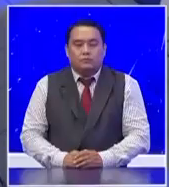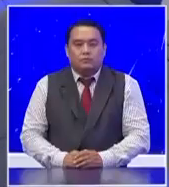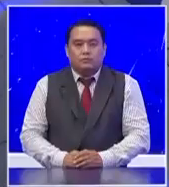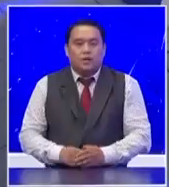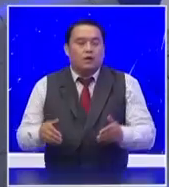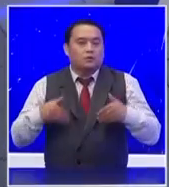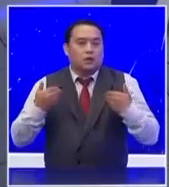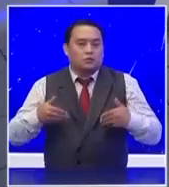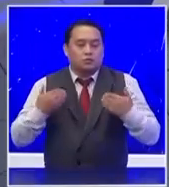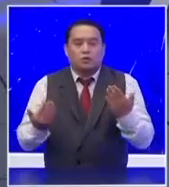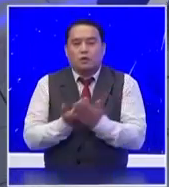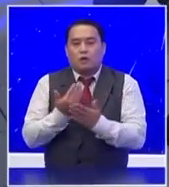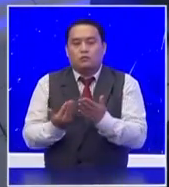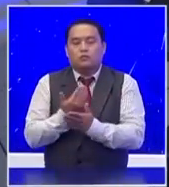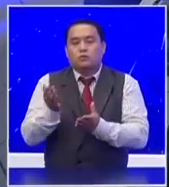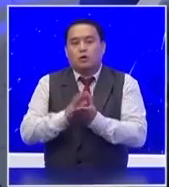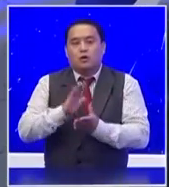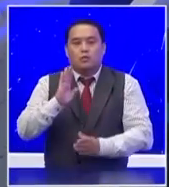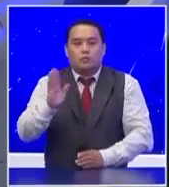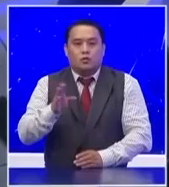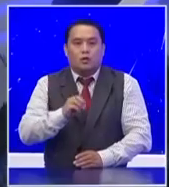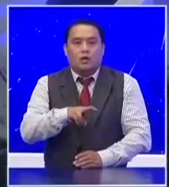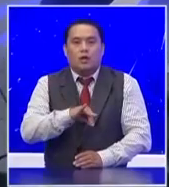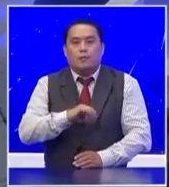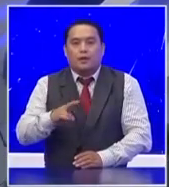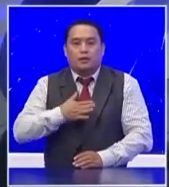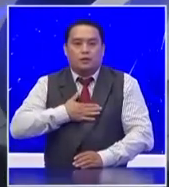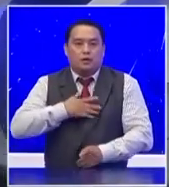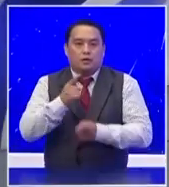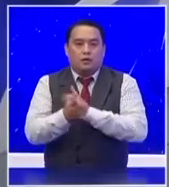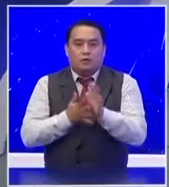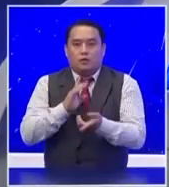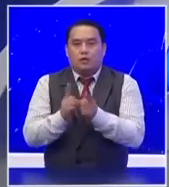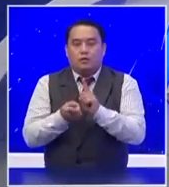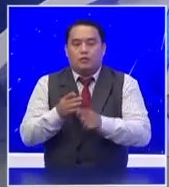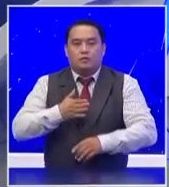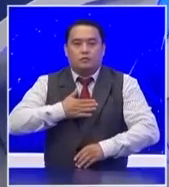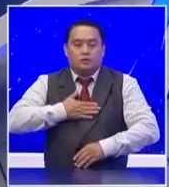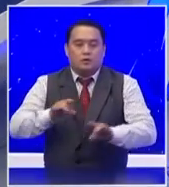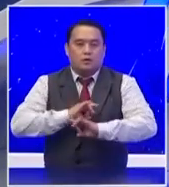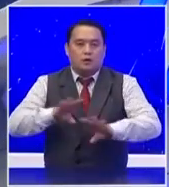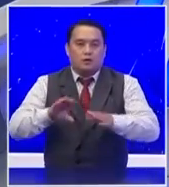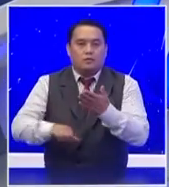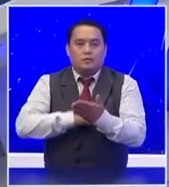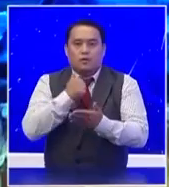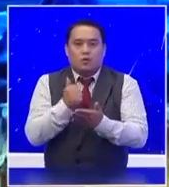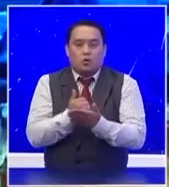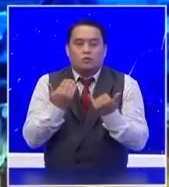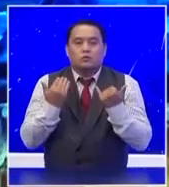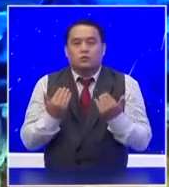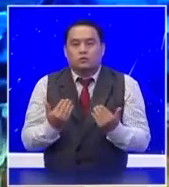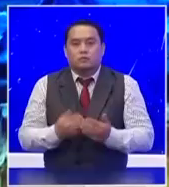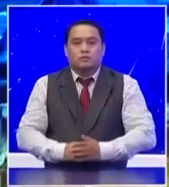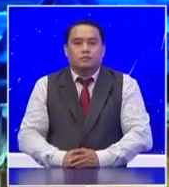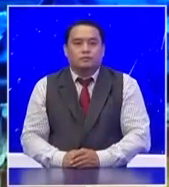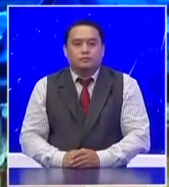Здравствуйте! Время новостей на телеканале ЖТСУ. В студии прямого эфира Еламан Раймбеков. И Суртапирвот обеспечивает Марат Жумабеков. И в